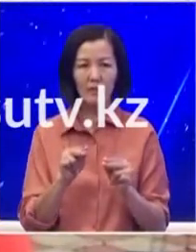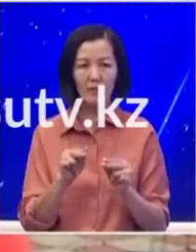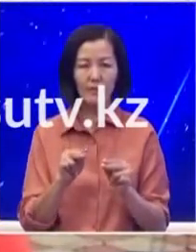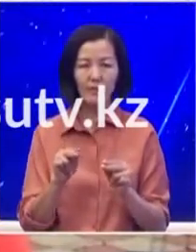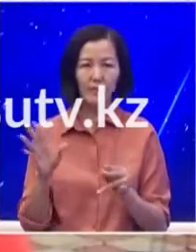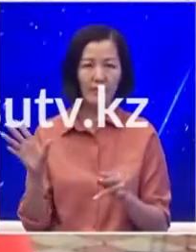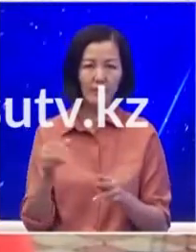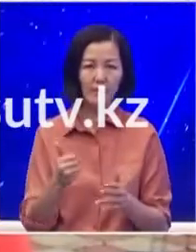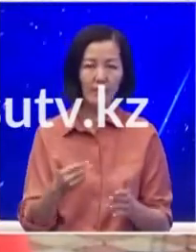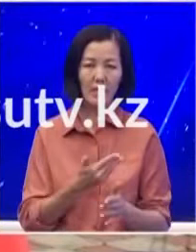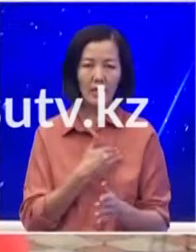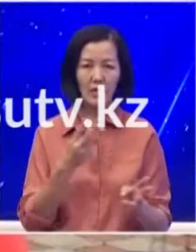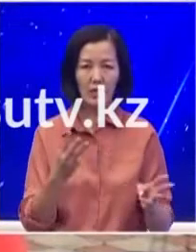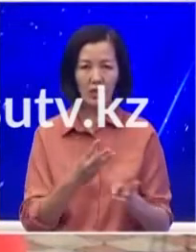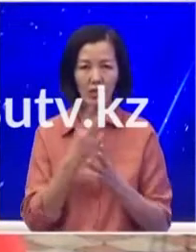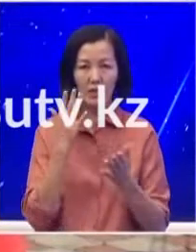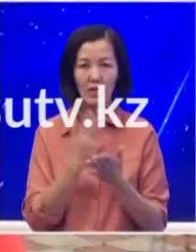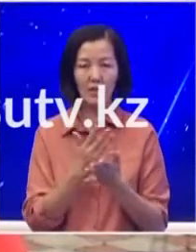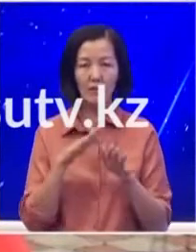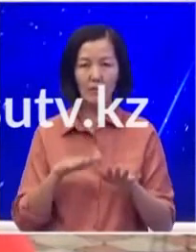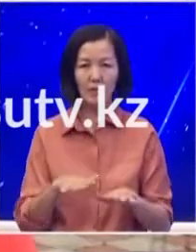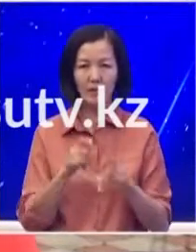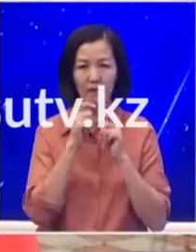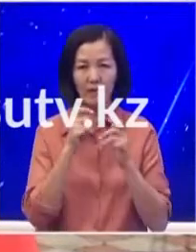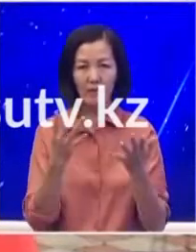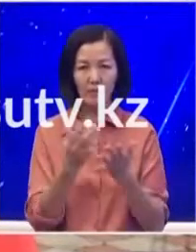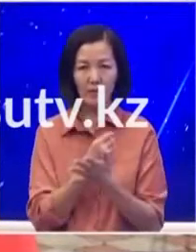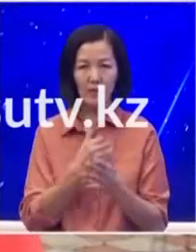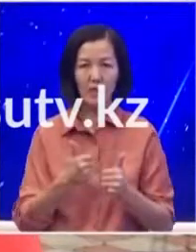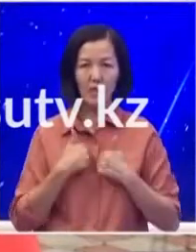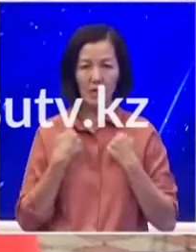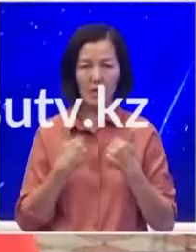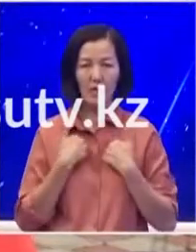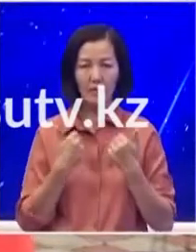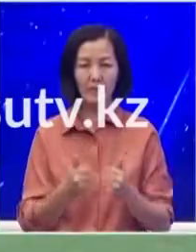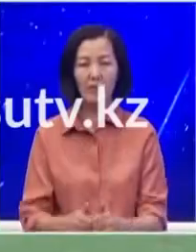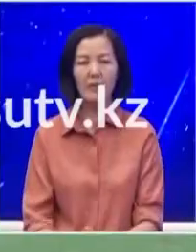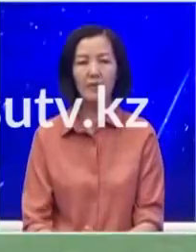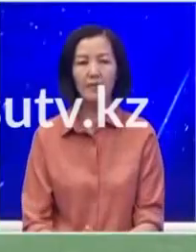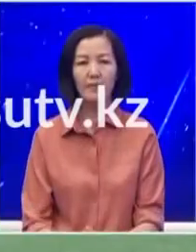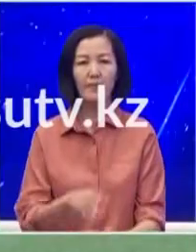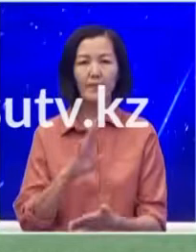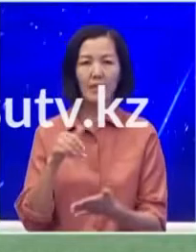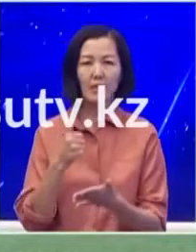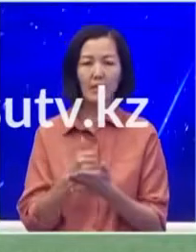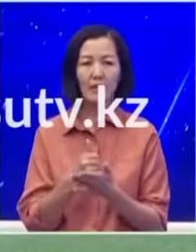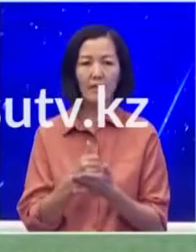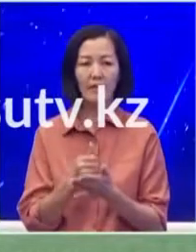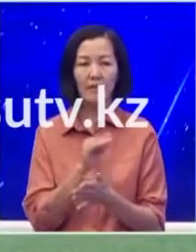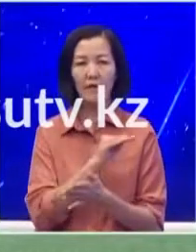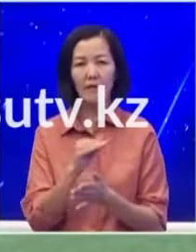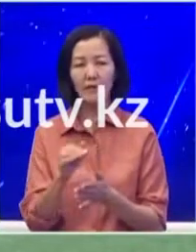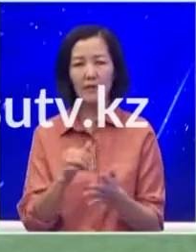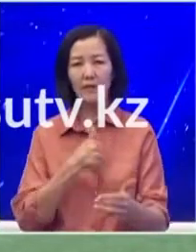стать генералом, так же и мы хотим какие-то призовые места занять. Стараемся, все усилия прилагаем. Главными же фаворитами официального